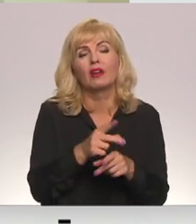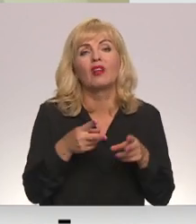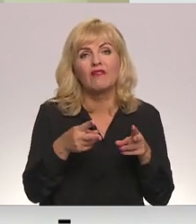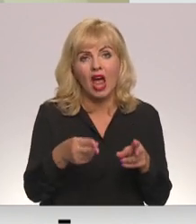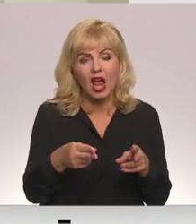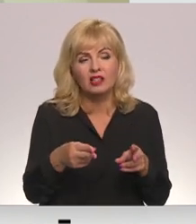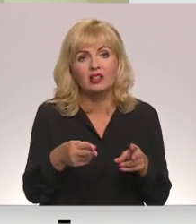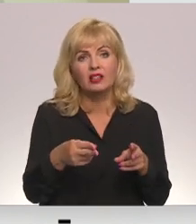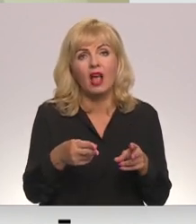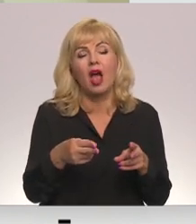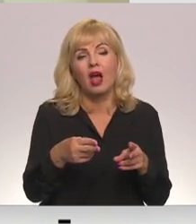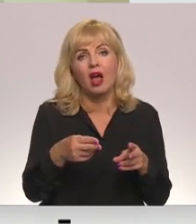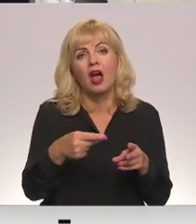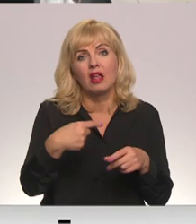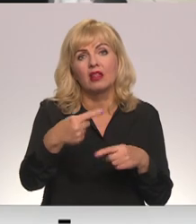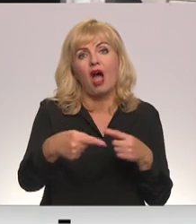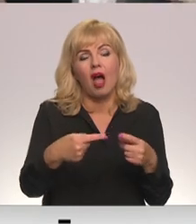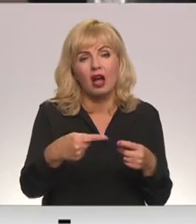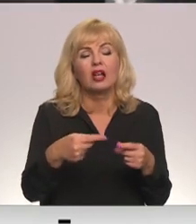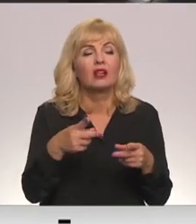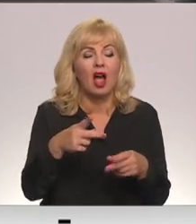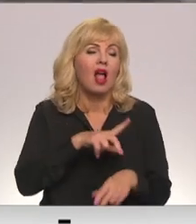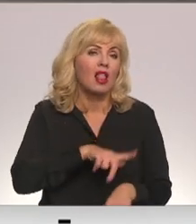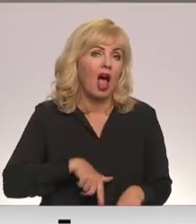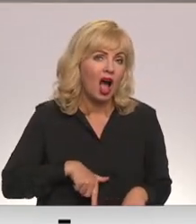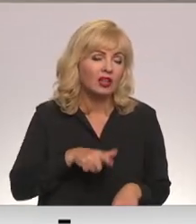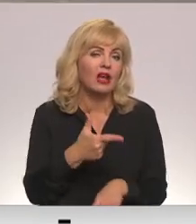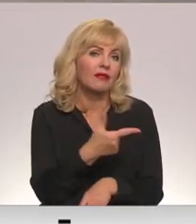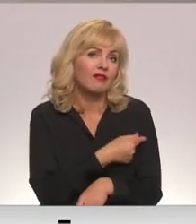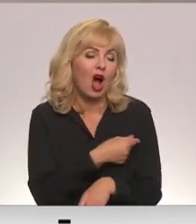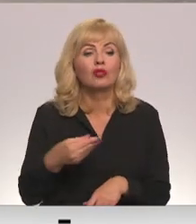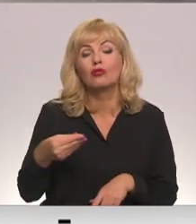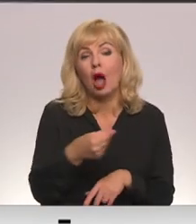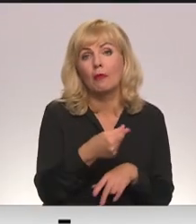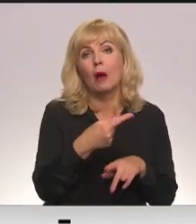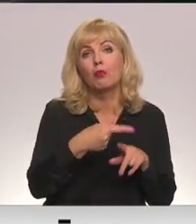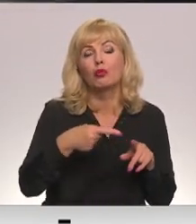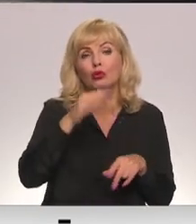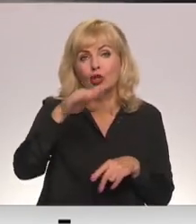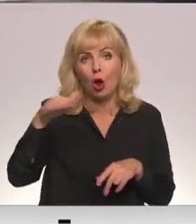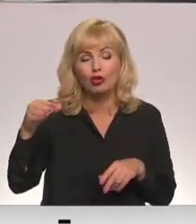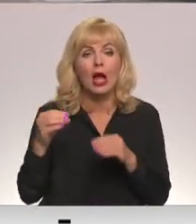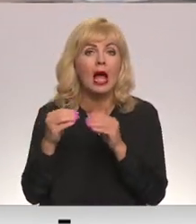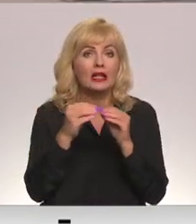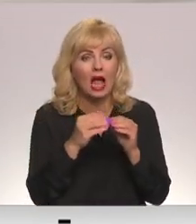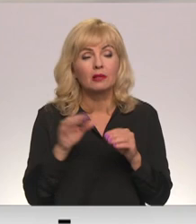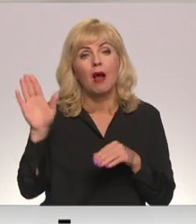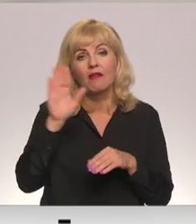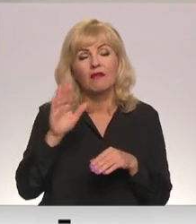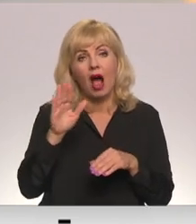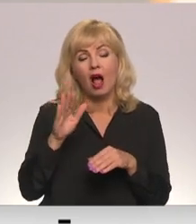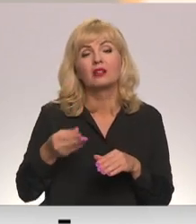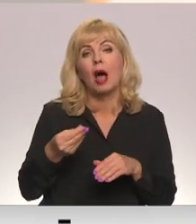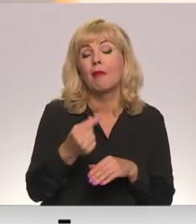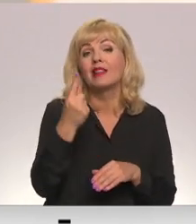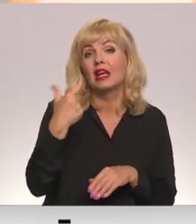un tālāk arī vēzis. Latvijā CPV vakcīnu apmaksā pusaudžiem. 10 gadus valsts to apmaksāja tikai